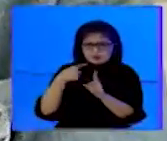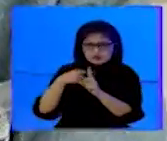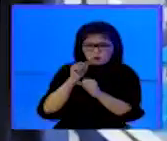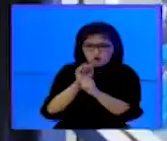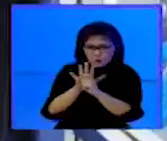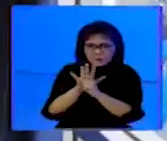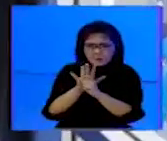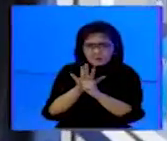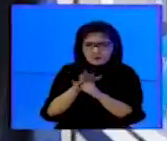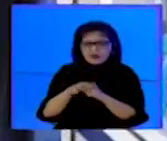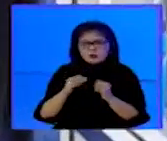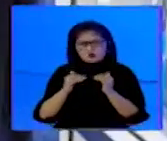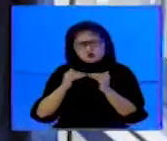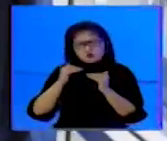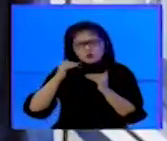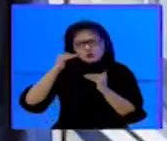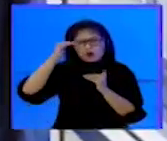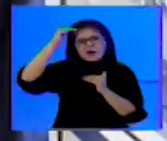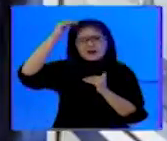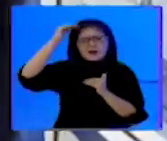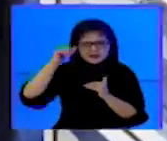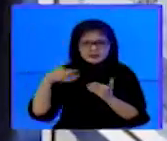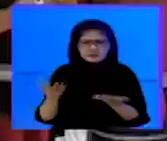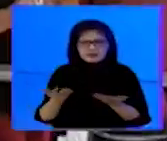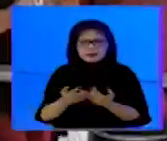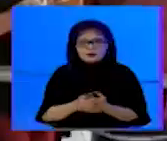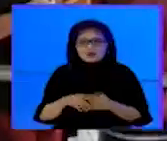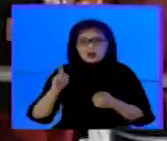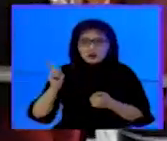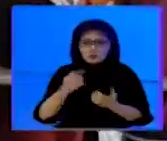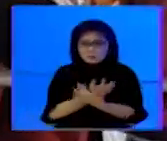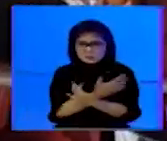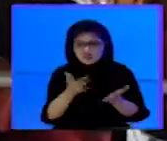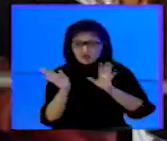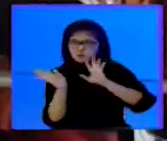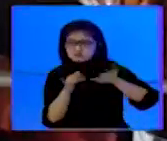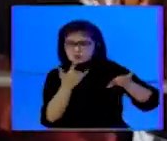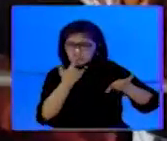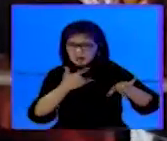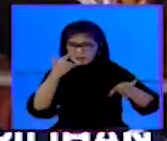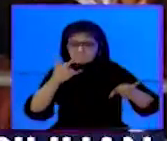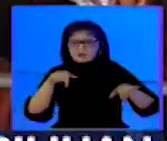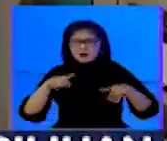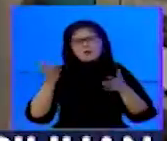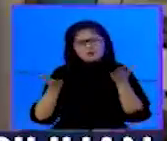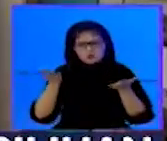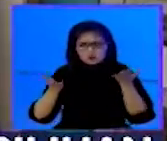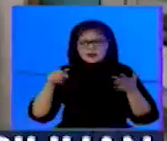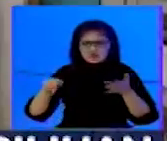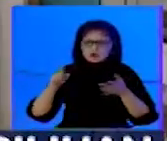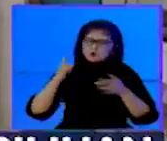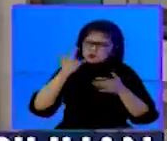corona meningkat terus dari hari ke hari gitu, Mas. Dan kalau masyarakatnya terus seperti ini ya tidak, bukan tidak mungkin akan terus naik lagi